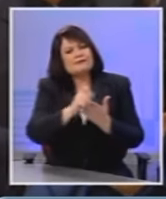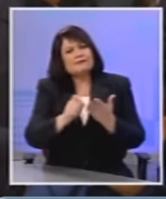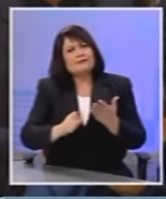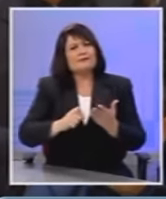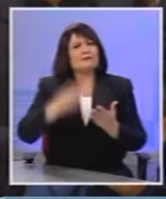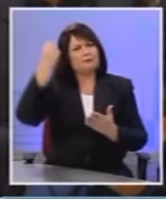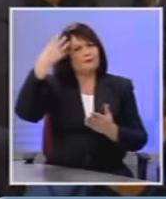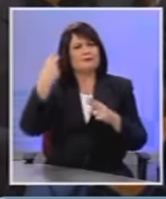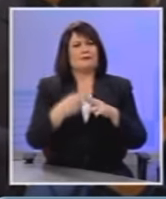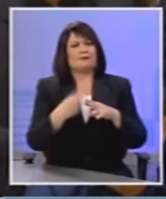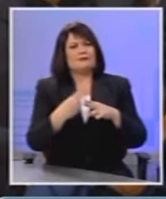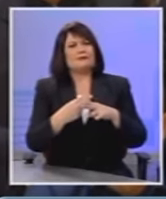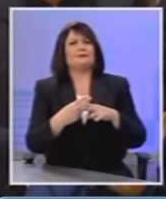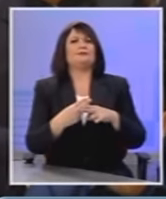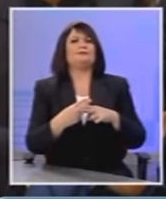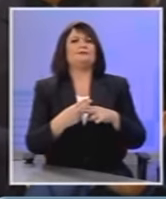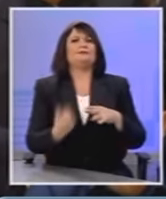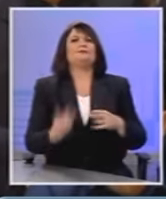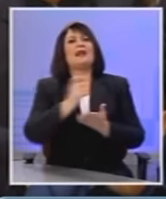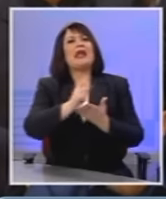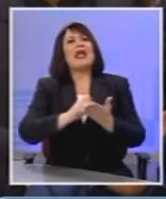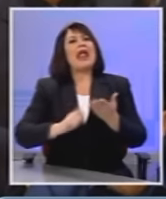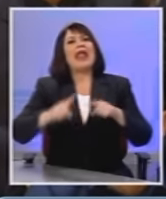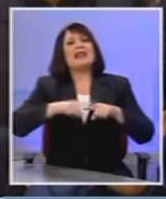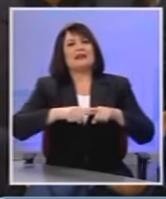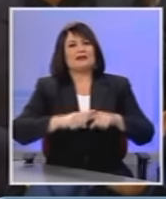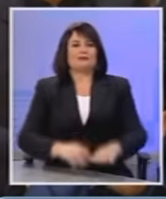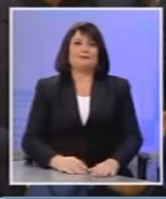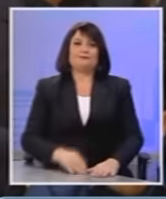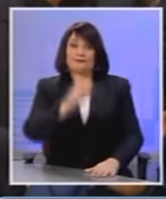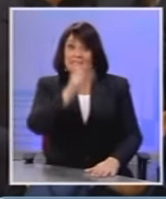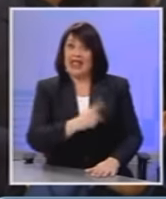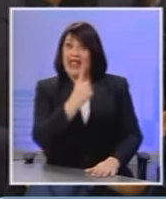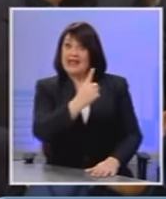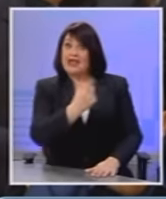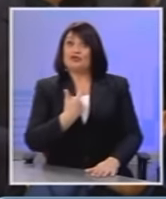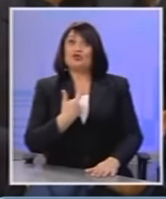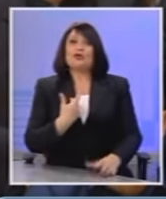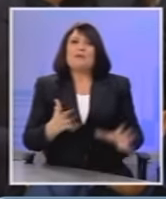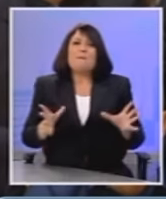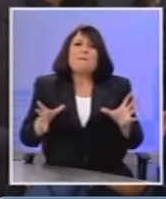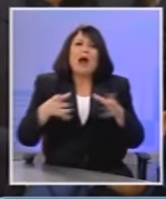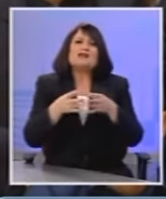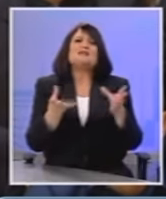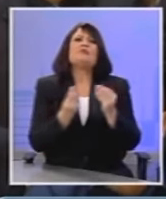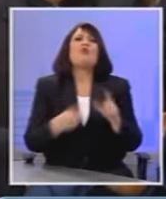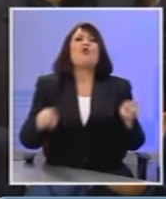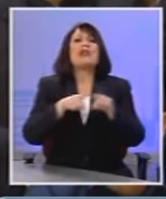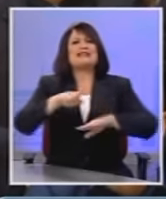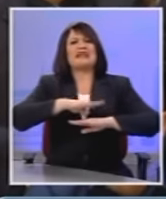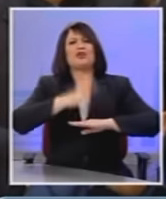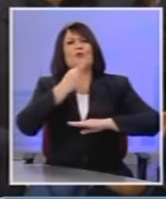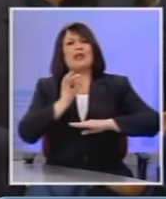πνευματικούς γίγαντες του νεωτέρου ελληνισμού. Δεν είσαι ένας, είσαι ένα σώμα στρατού. Μια στιγμή κατά από τον